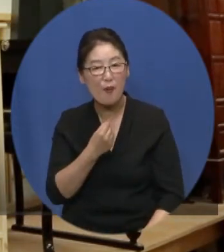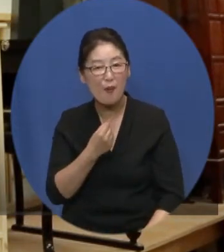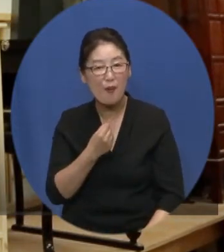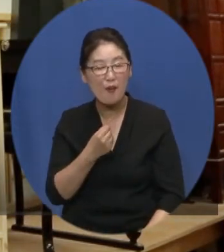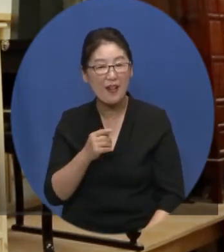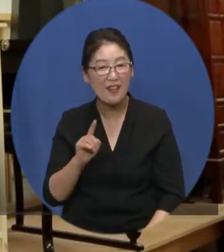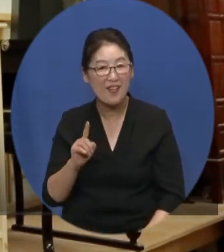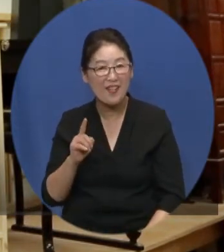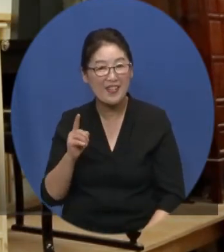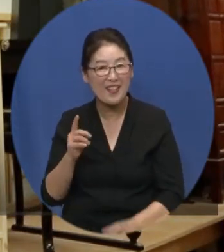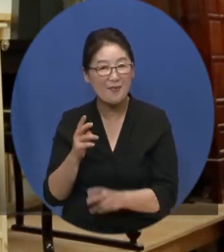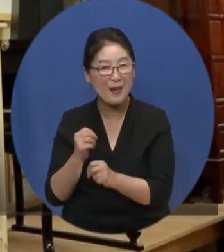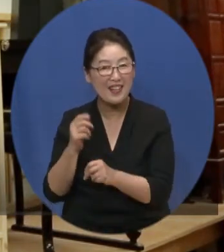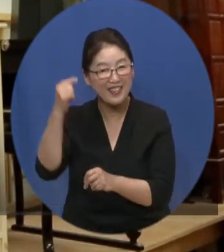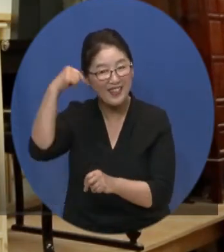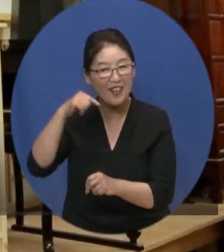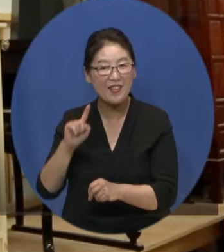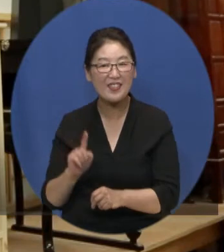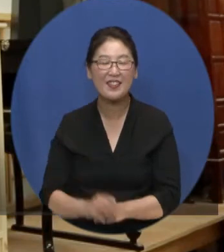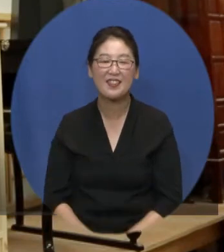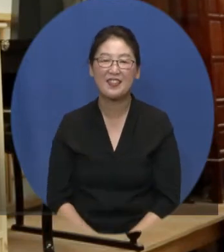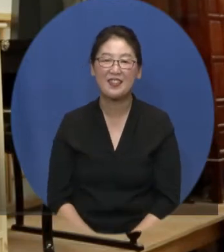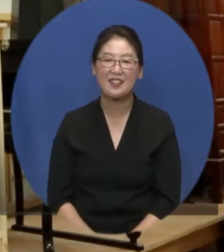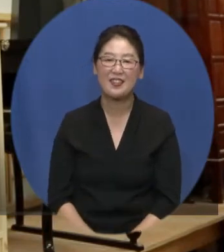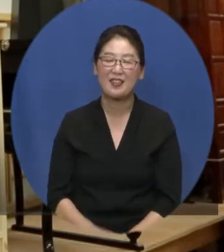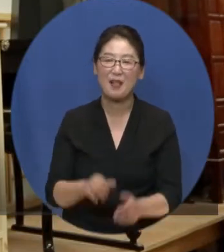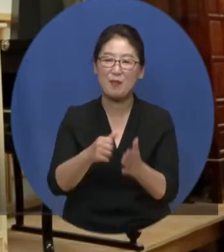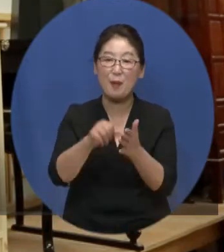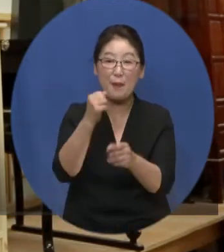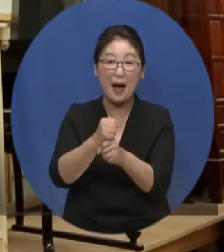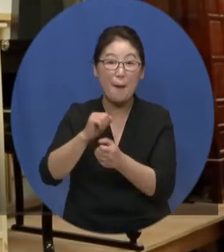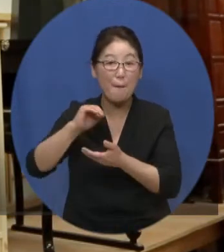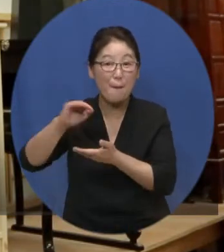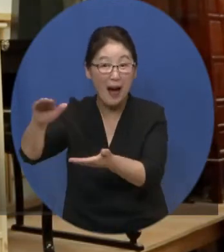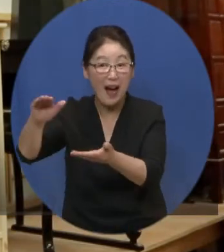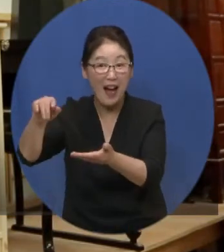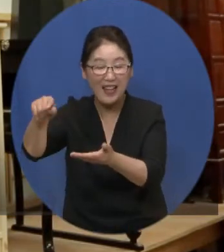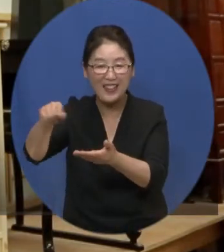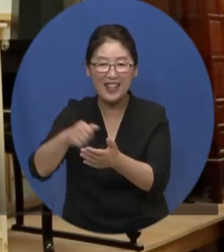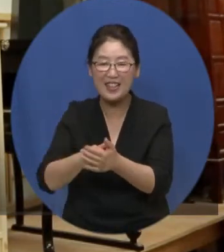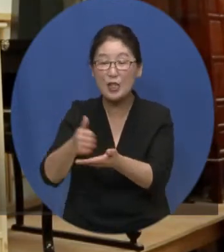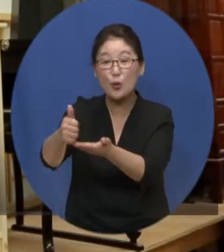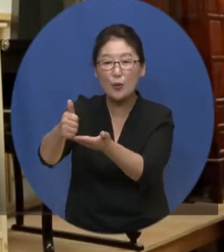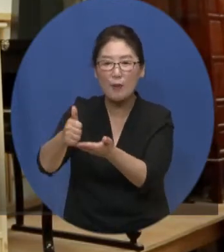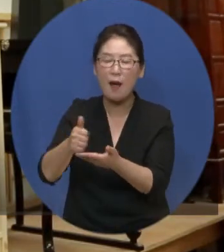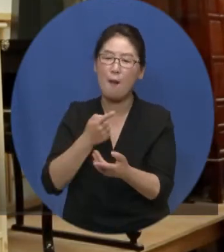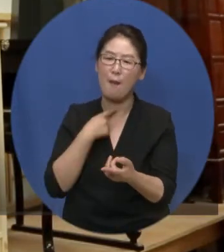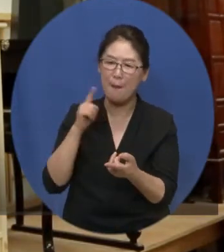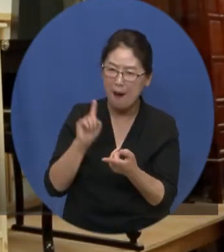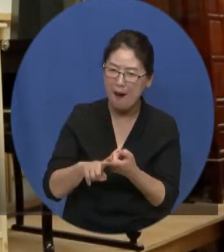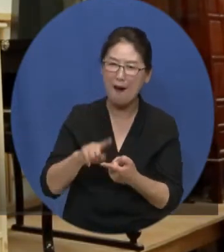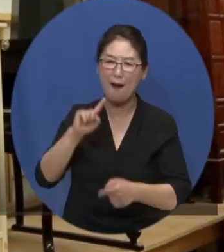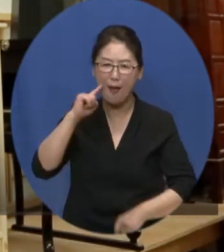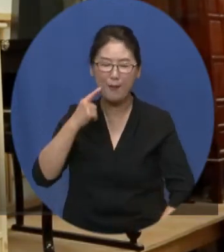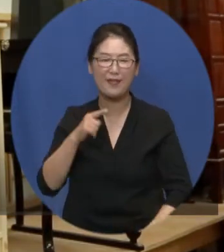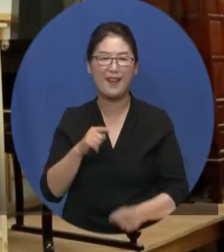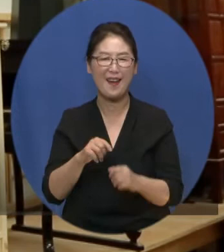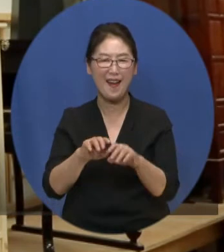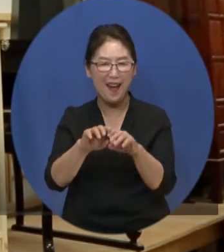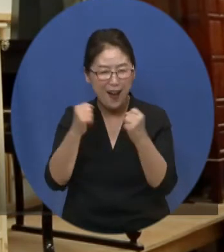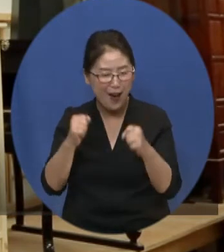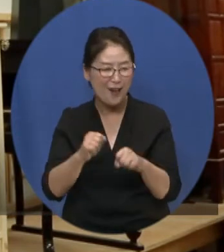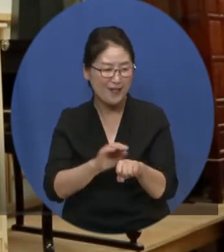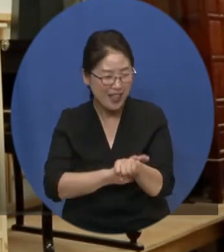어 4 원석 완성해서 대성 갔다가 보고 사장님 정말 이뻐요 4 가고 잘쓸께요 했을